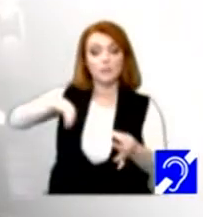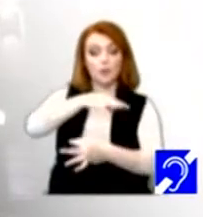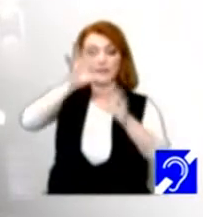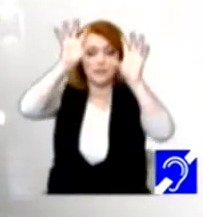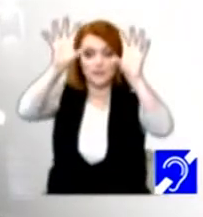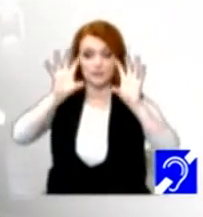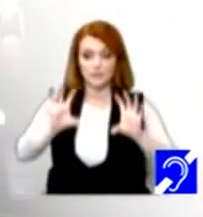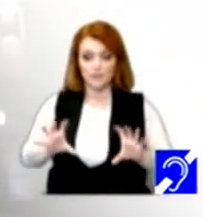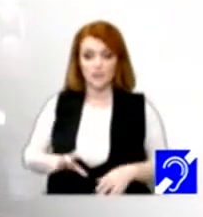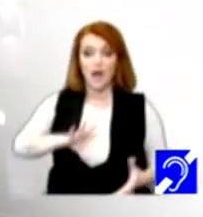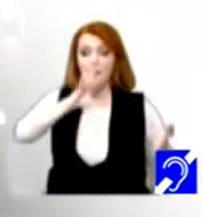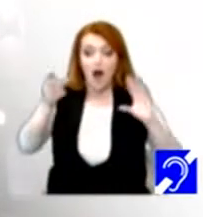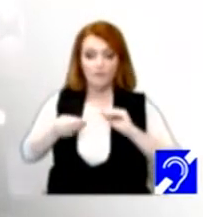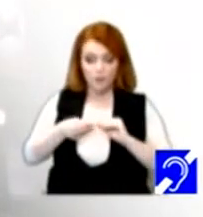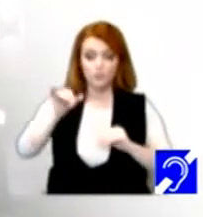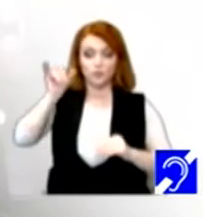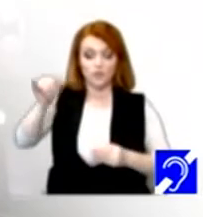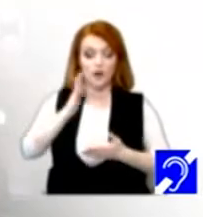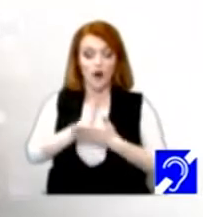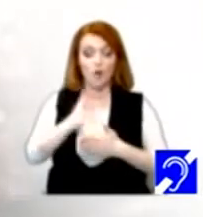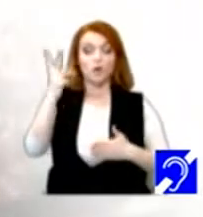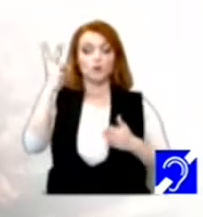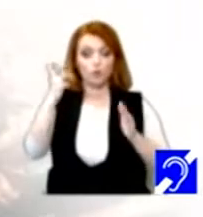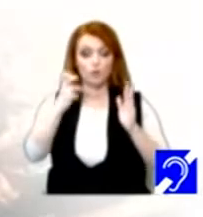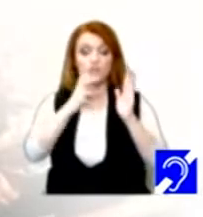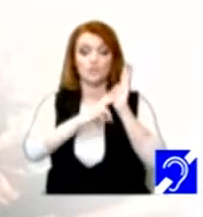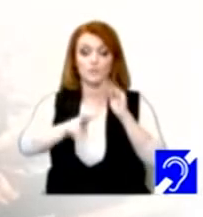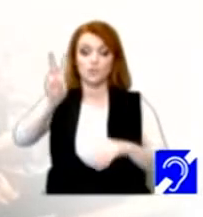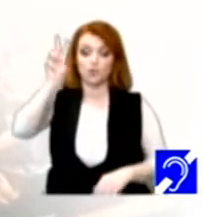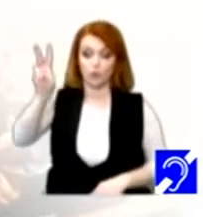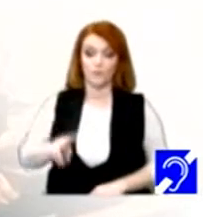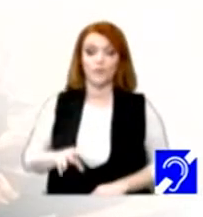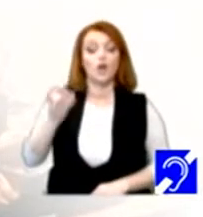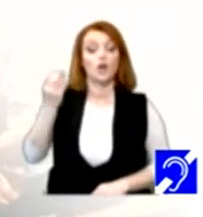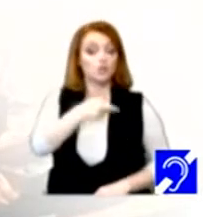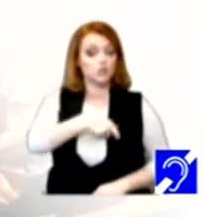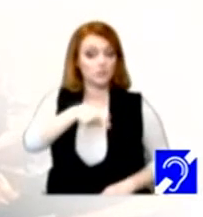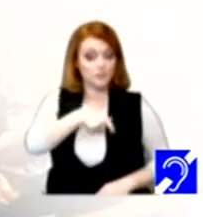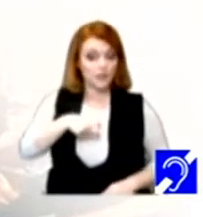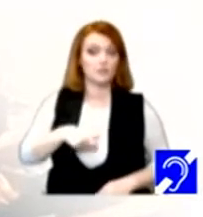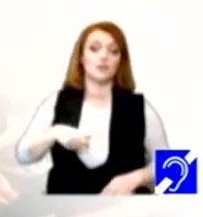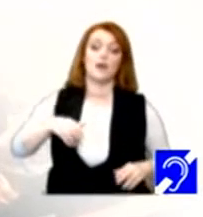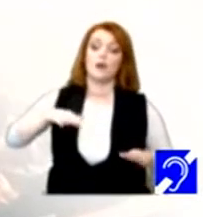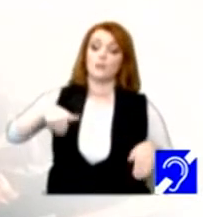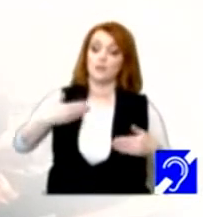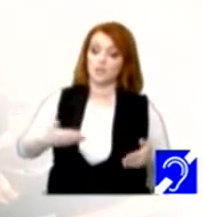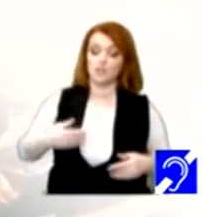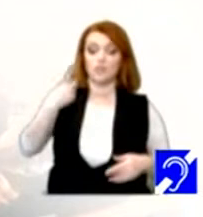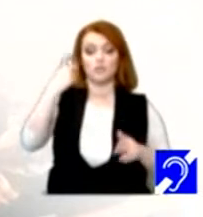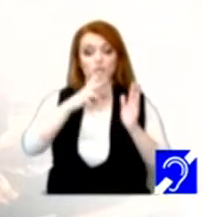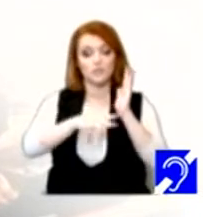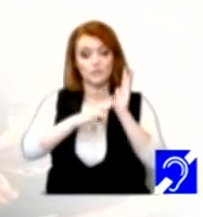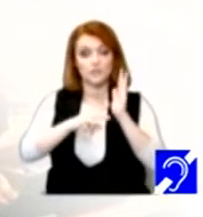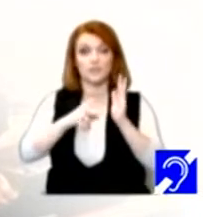peste 270 de proiecte de legi înaintate. Totodată, deputații au venit cu 200 de amendamente la diferite